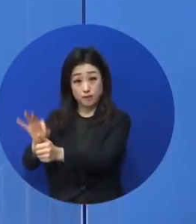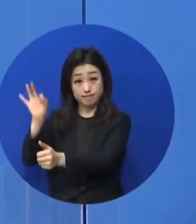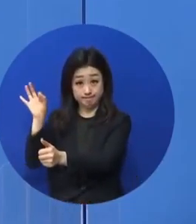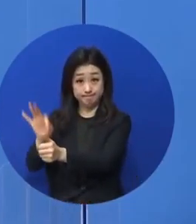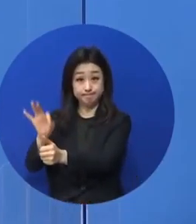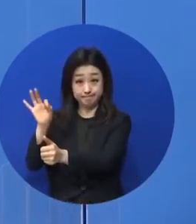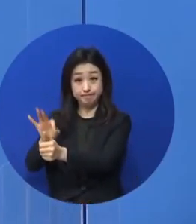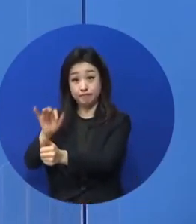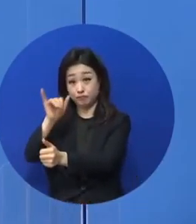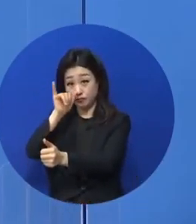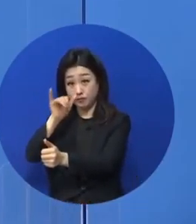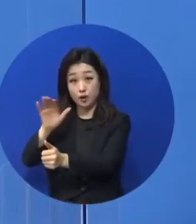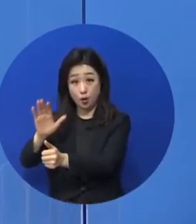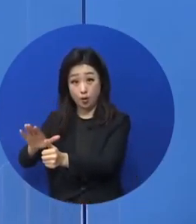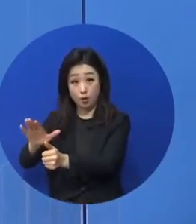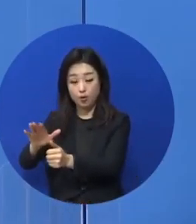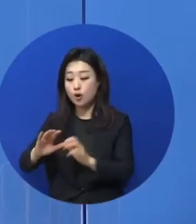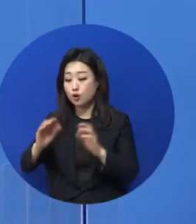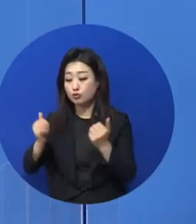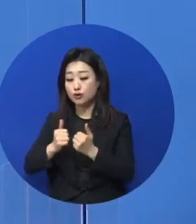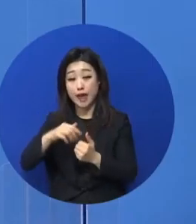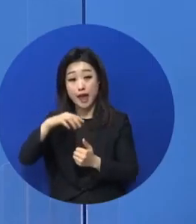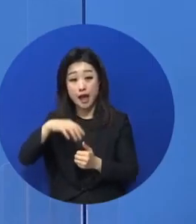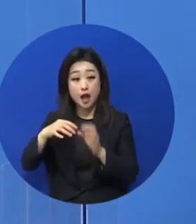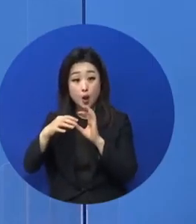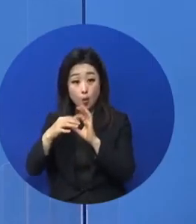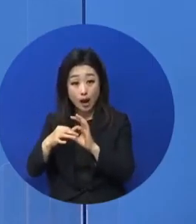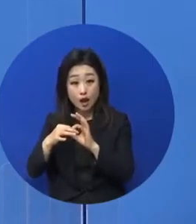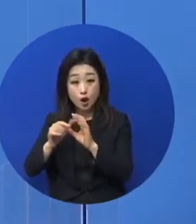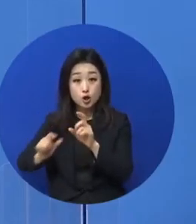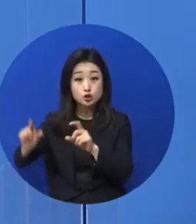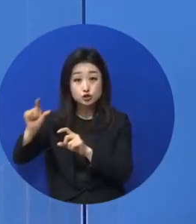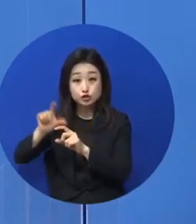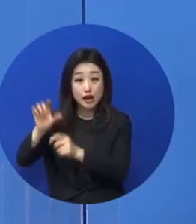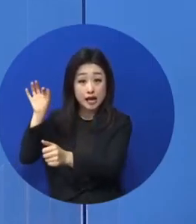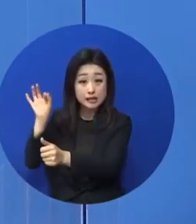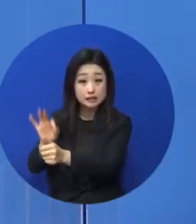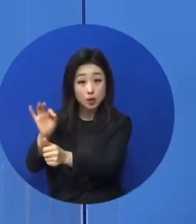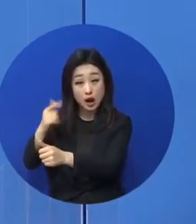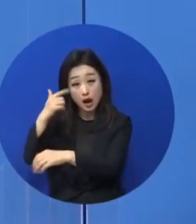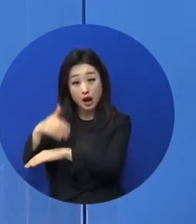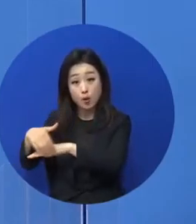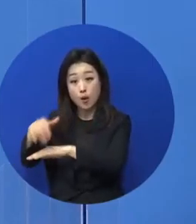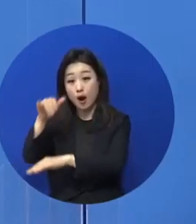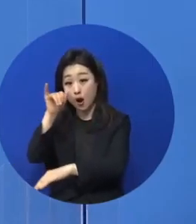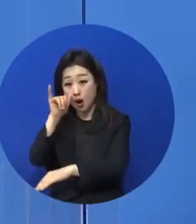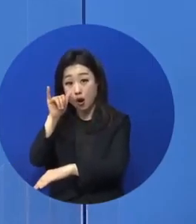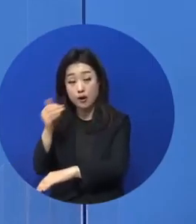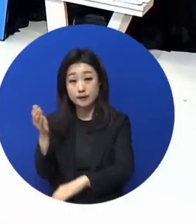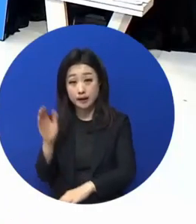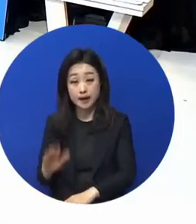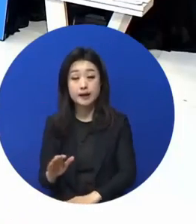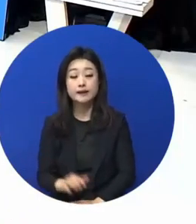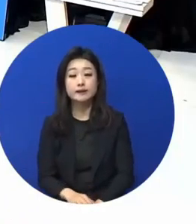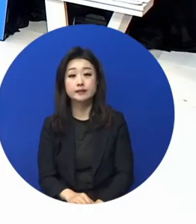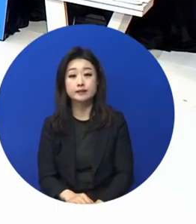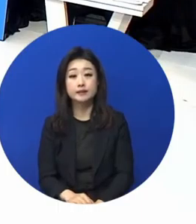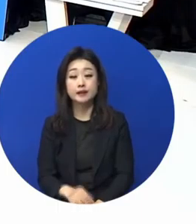시행을 해봤고요. 또 지금도 국회에서 관련된 추가 지원 논의가 진행되고 있는데 지금 말씀하신